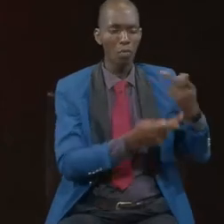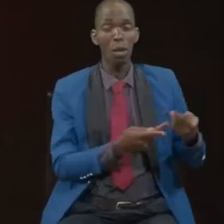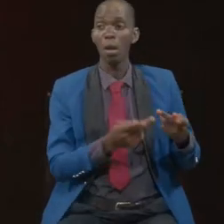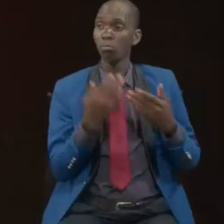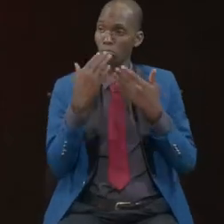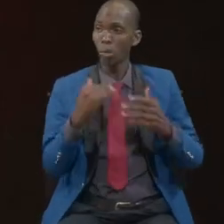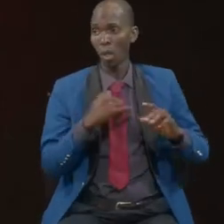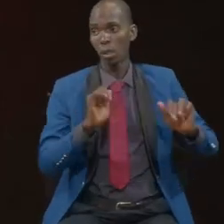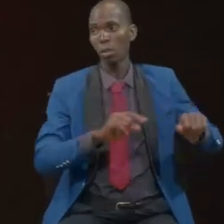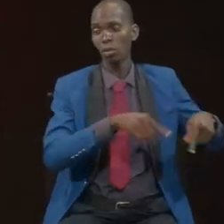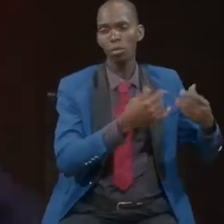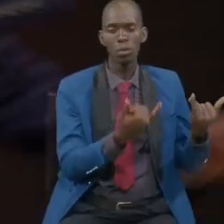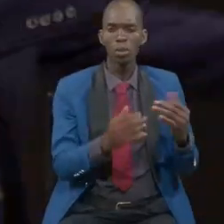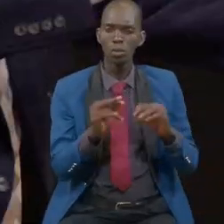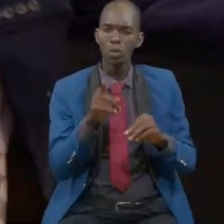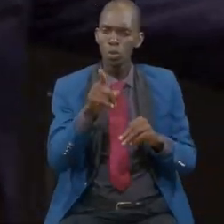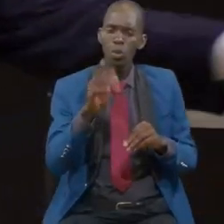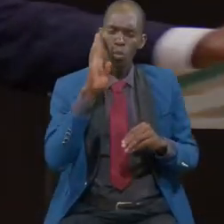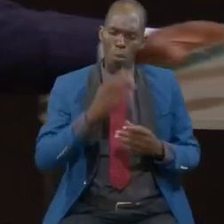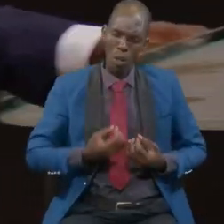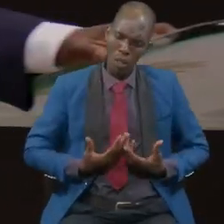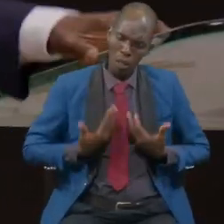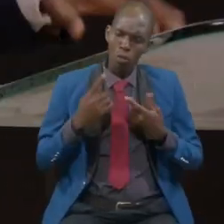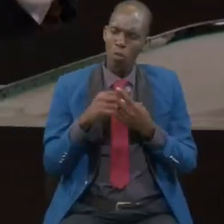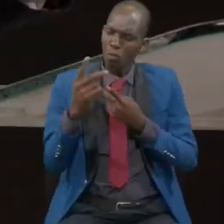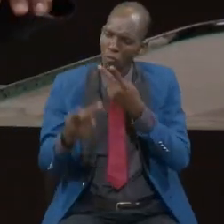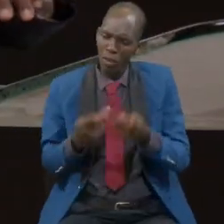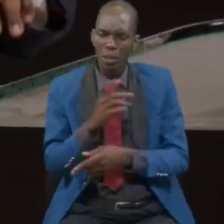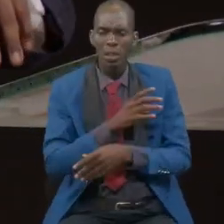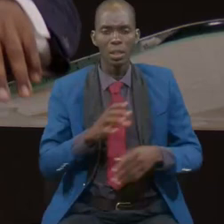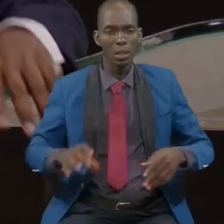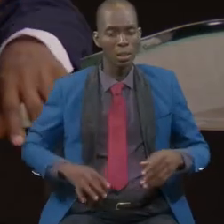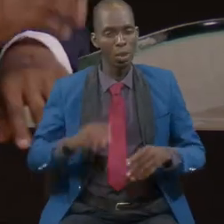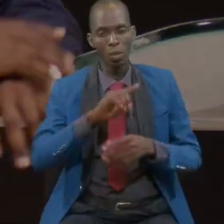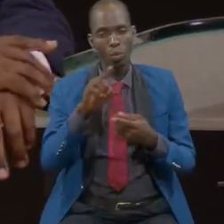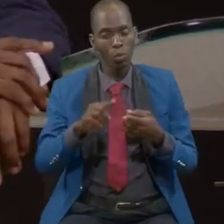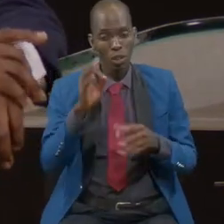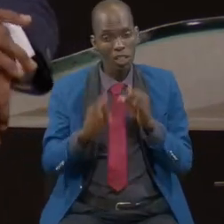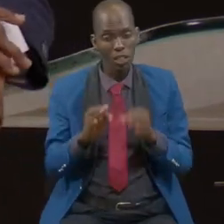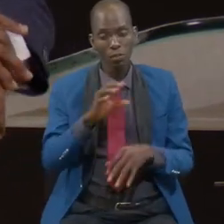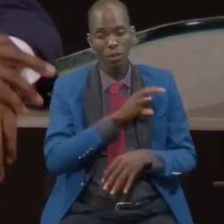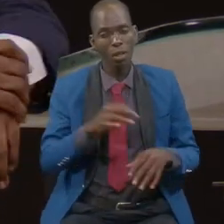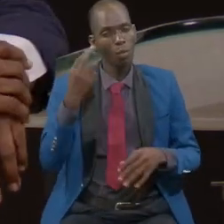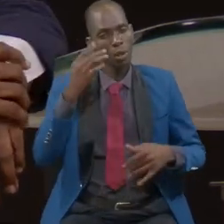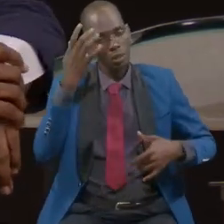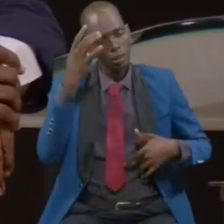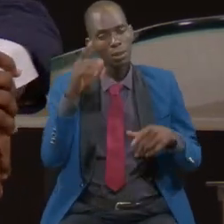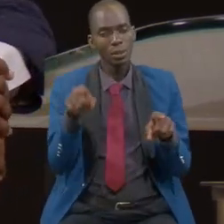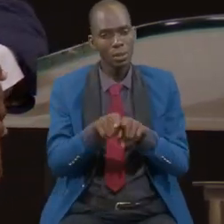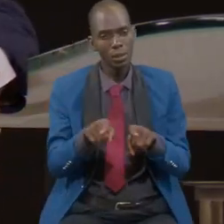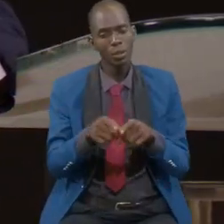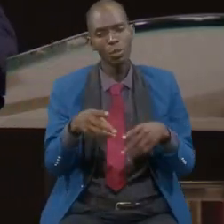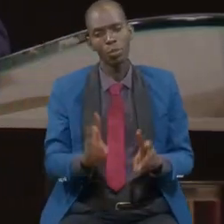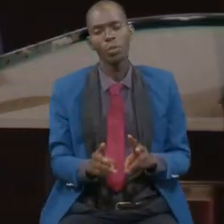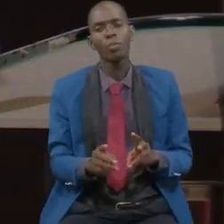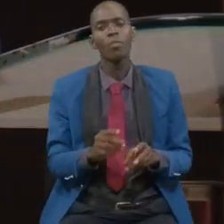très empressé de courir, aller visiter, aller lui rendre visite. Jésus a dit que j'étais malade et